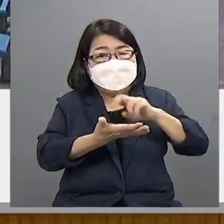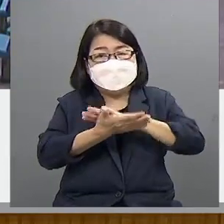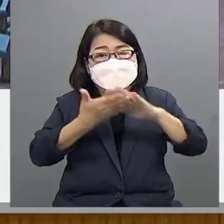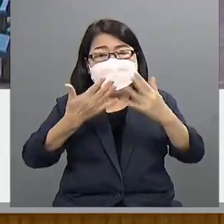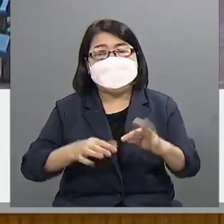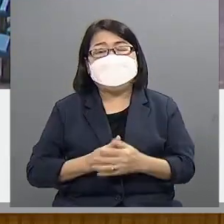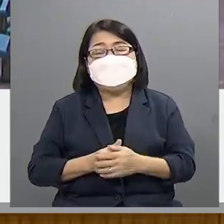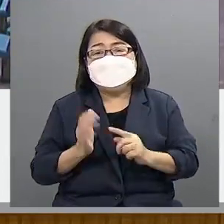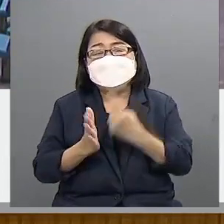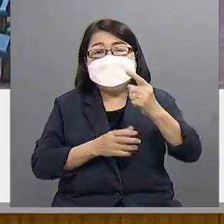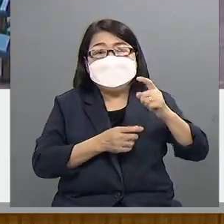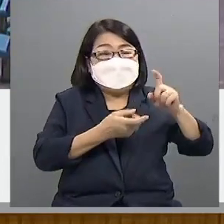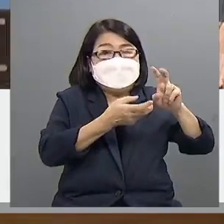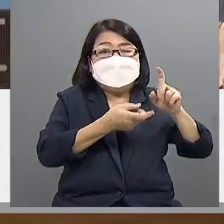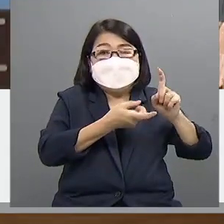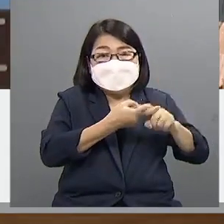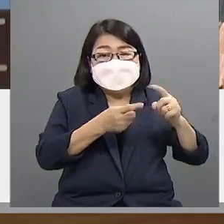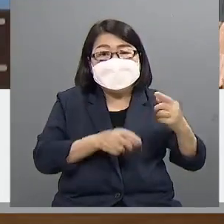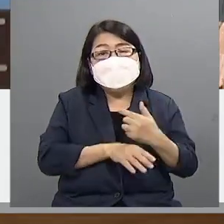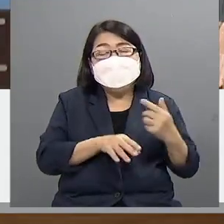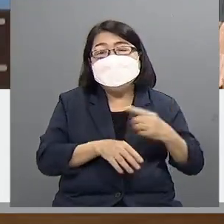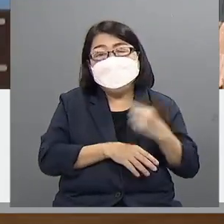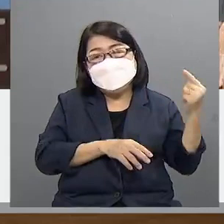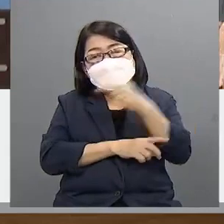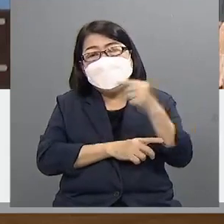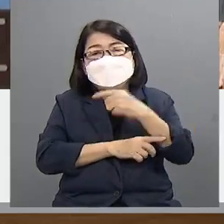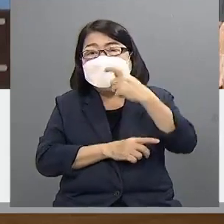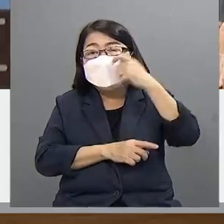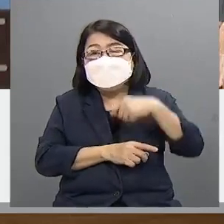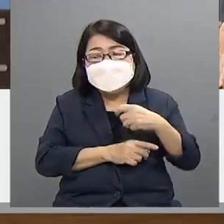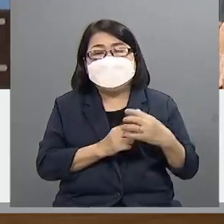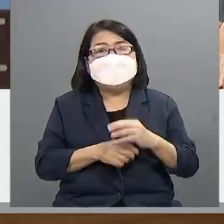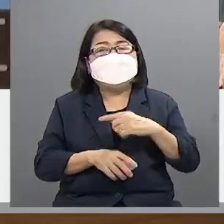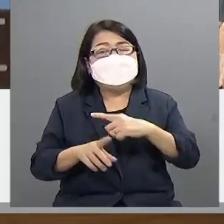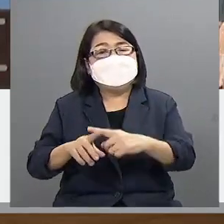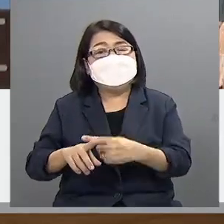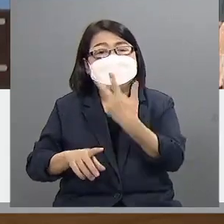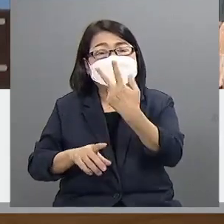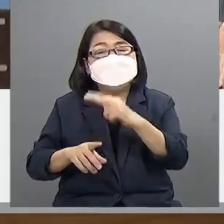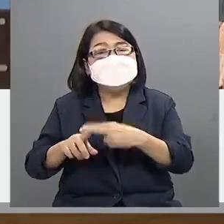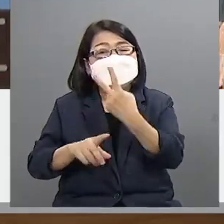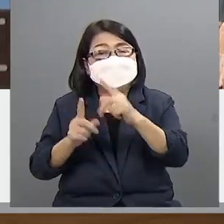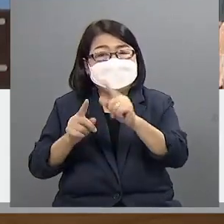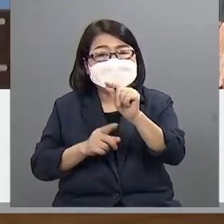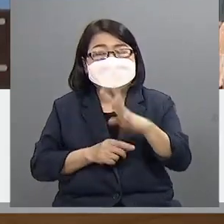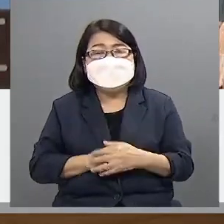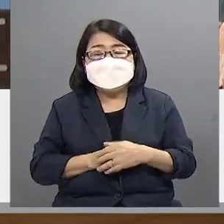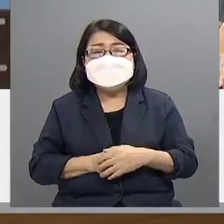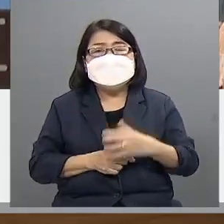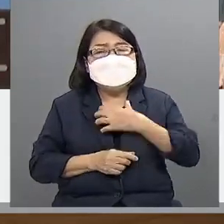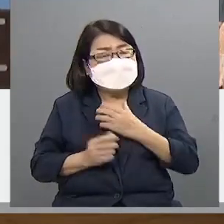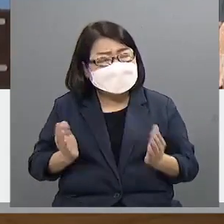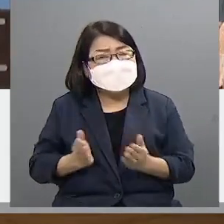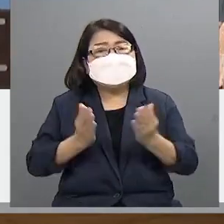ต่รัสเซียนั้นบุกโจมตียูเครนเมื่อวันที่24กุมภาพันธ์โดยแถลงการดังกล่าวสนับสนุนความพยายามของอันโตนิโอกูเตเร